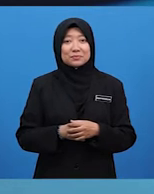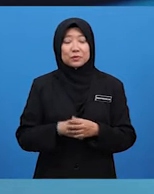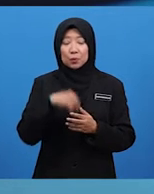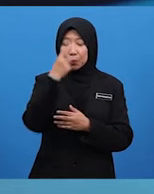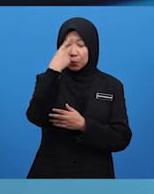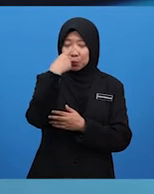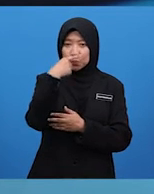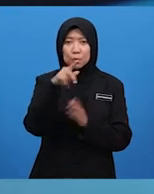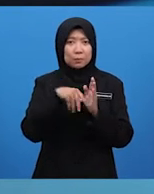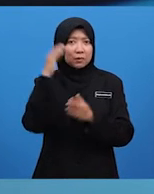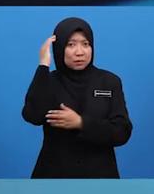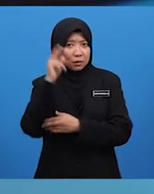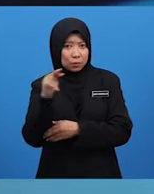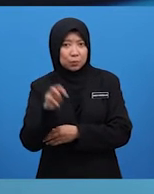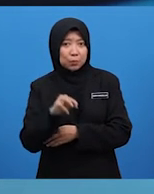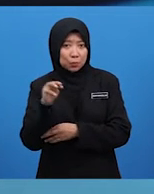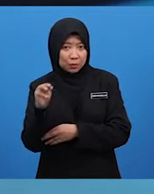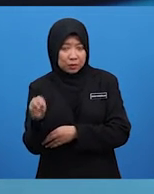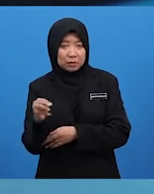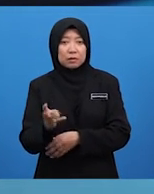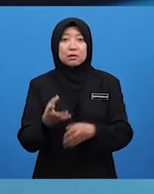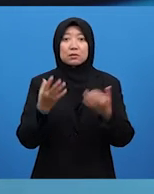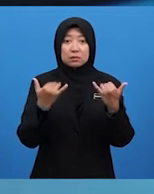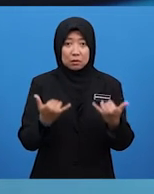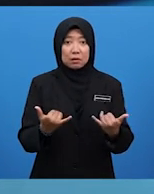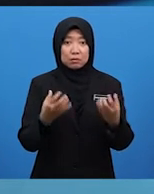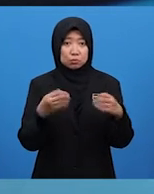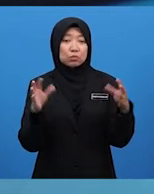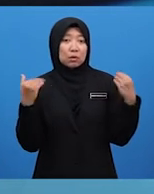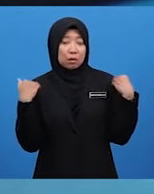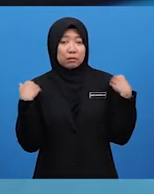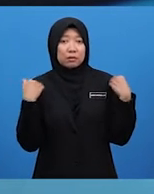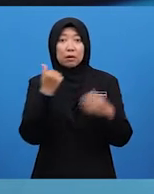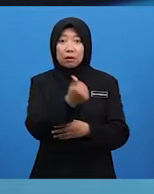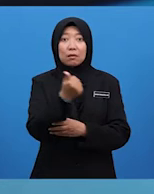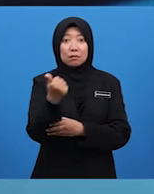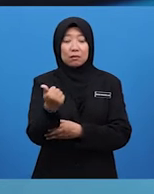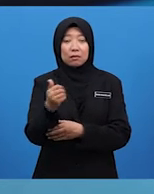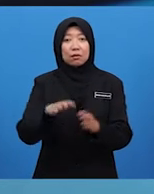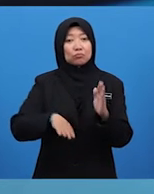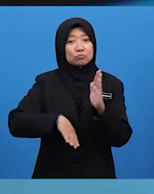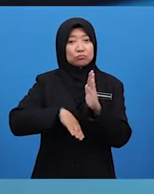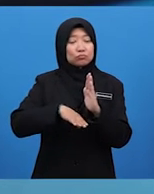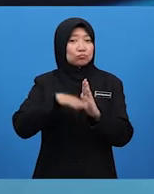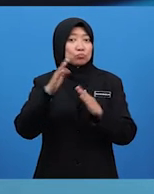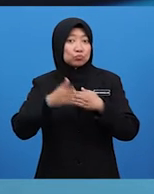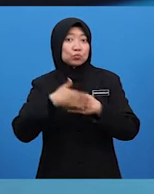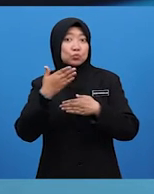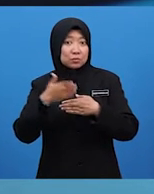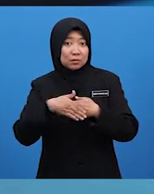Untuk pengetahuan murid juga, sekarang terdapat alat yang lebih mudah